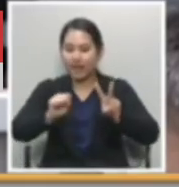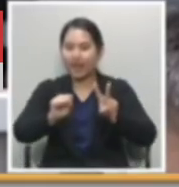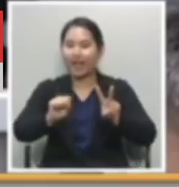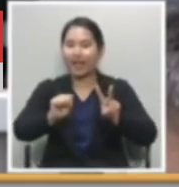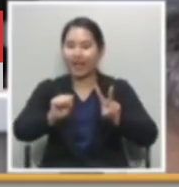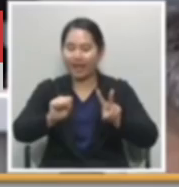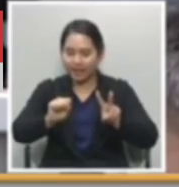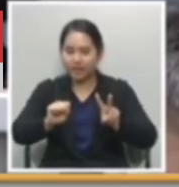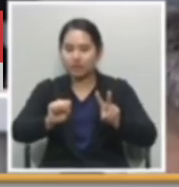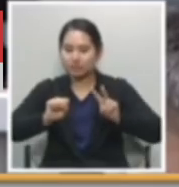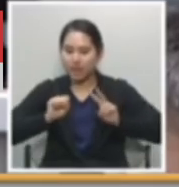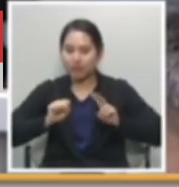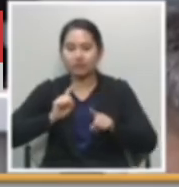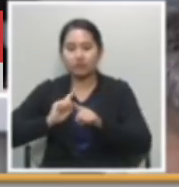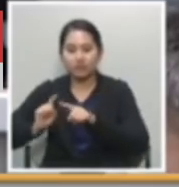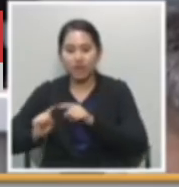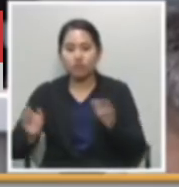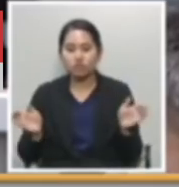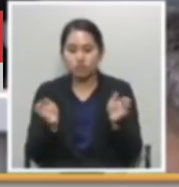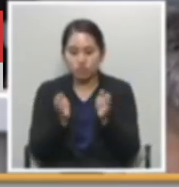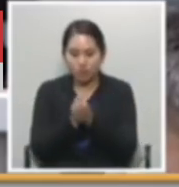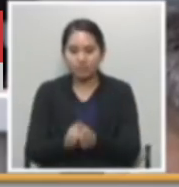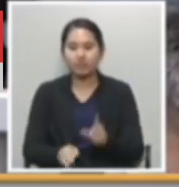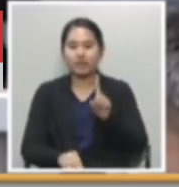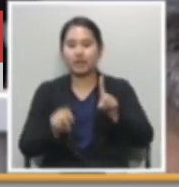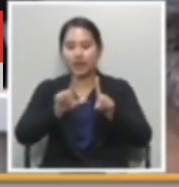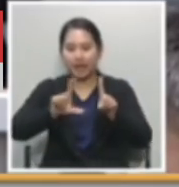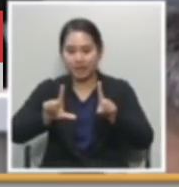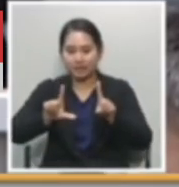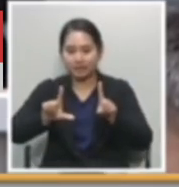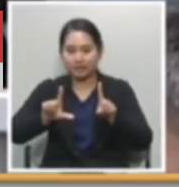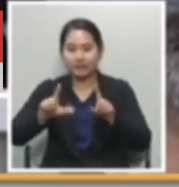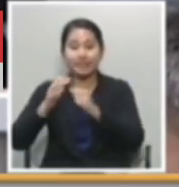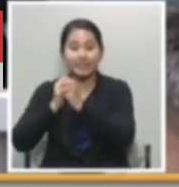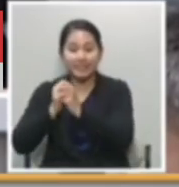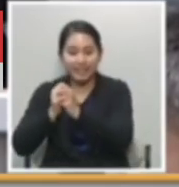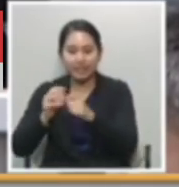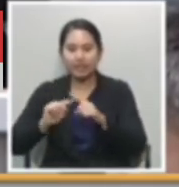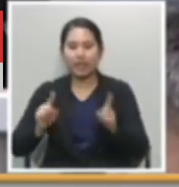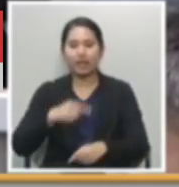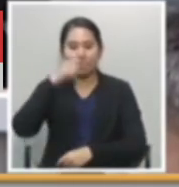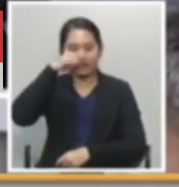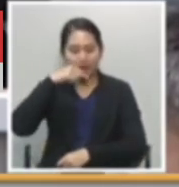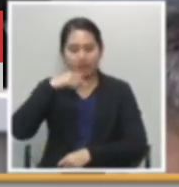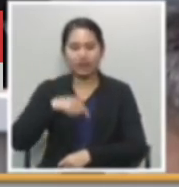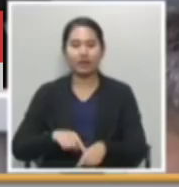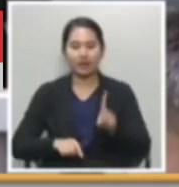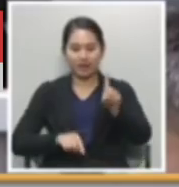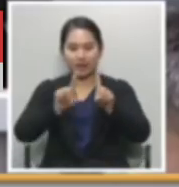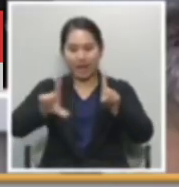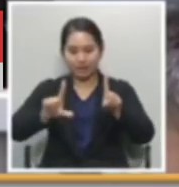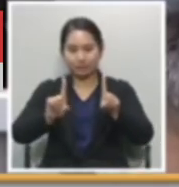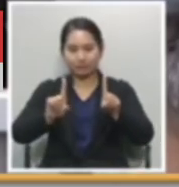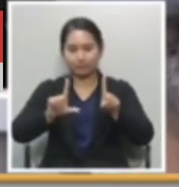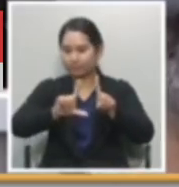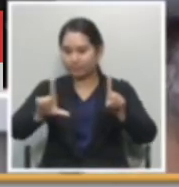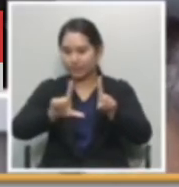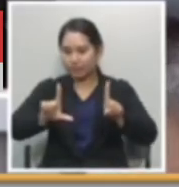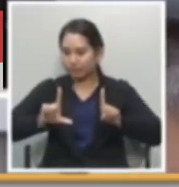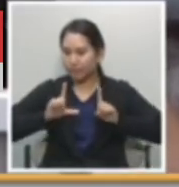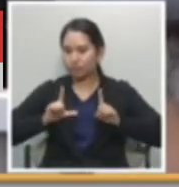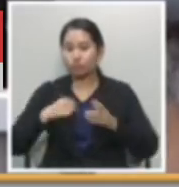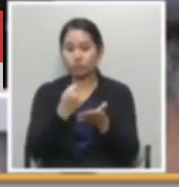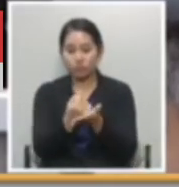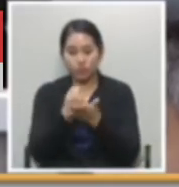ไปอีก200,000หยวนเป็นทั้งหมดเนี่ย1ล้านหยวนแต่ประเทศไทยไม่ต้องหรอกขอแค่ล้านเดียวได้ไหมรัฐบาลช่วยเขาเล